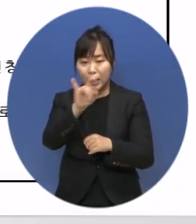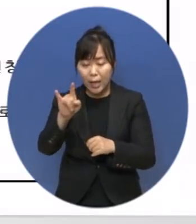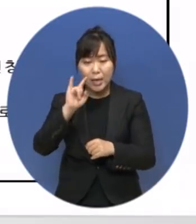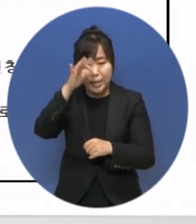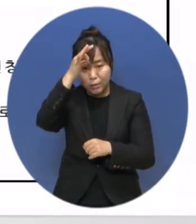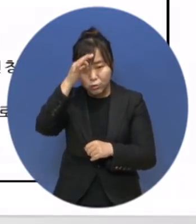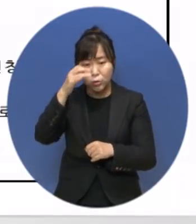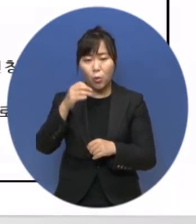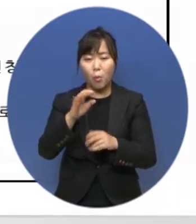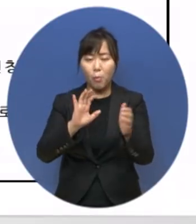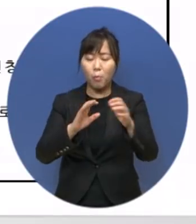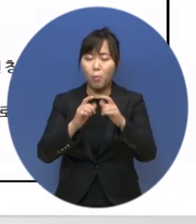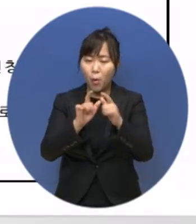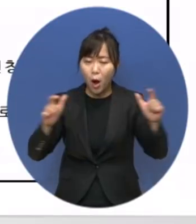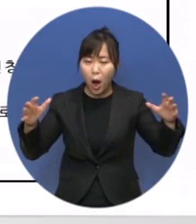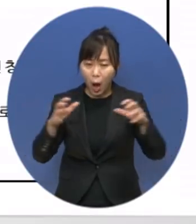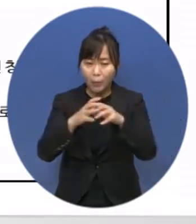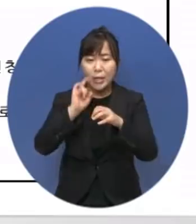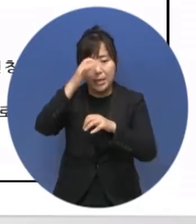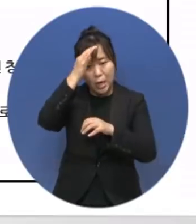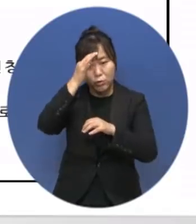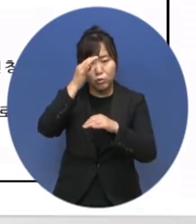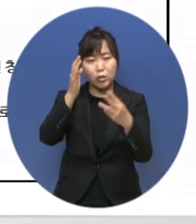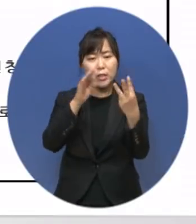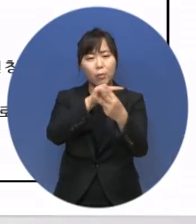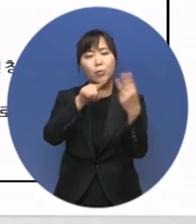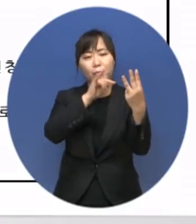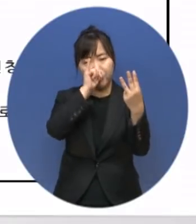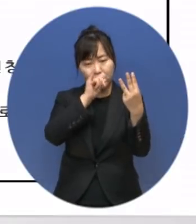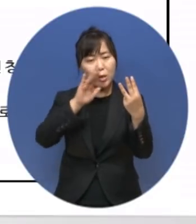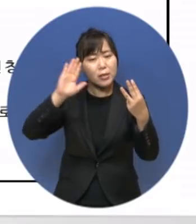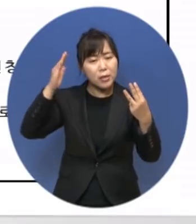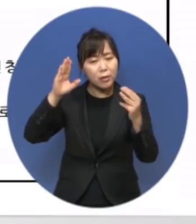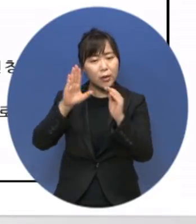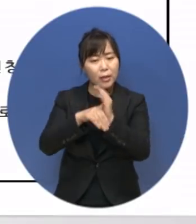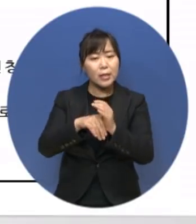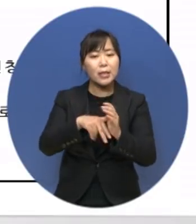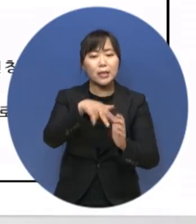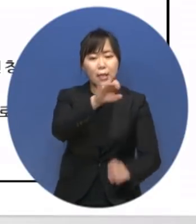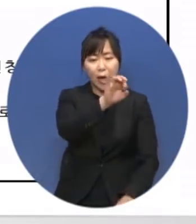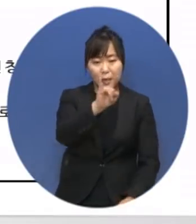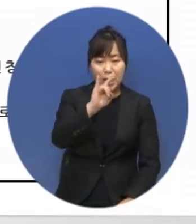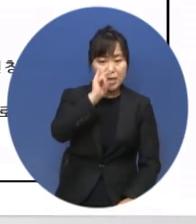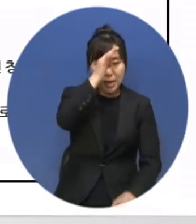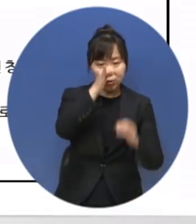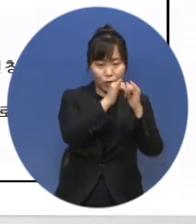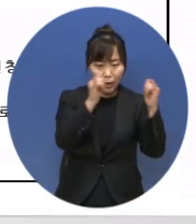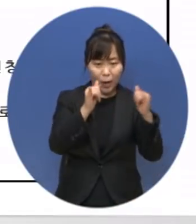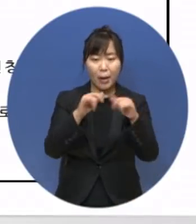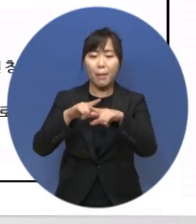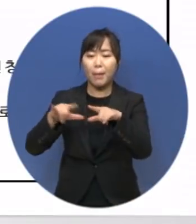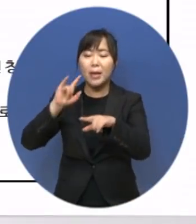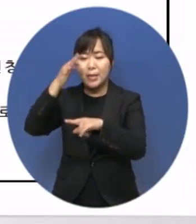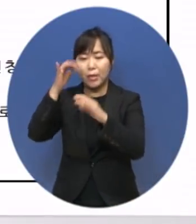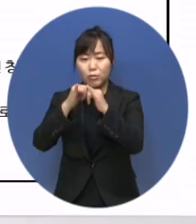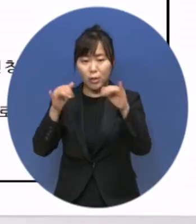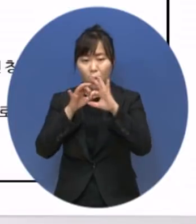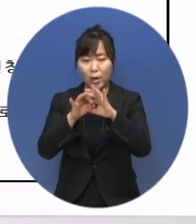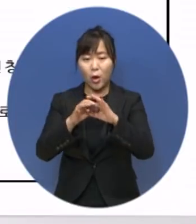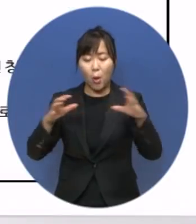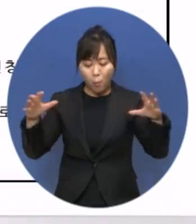예술 이렇게 지금 구분해서 하고 있는데, 최근에는 장애예술인과 비장애예술인을 협업할 수 있는 포용적 예술에